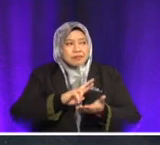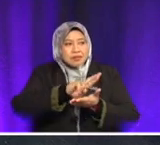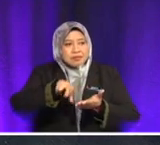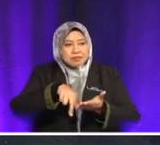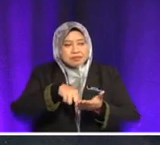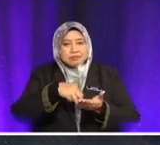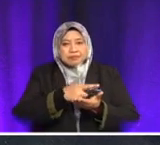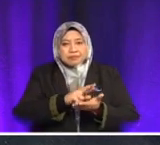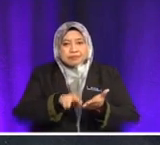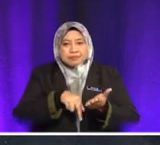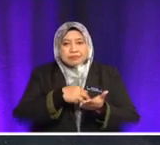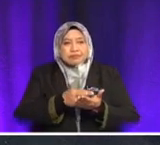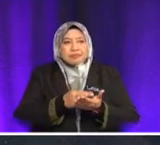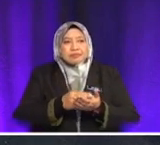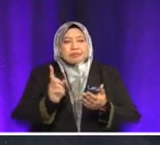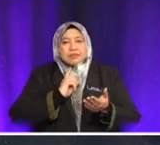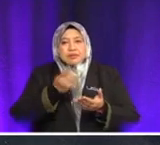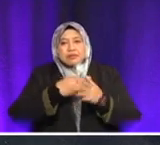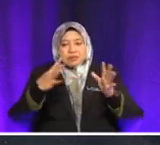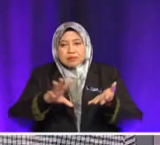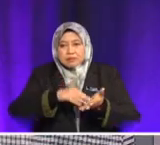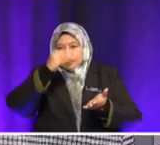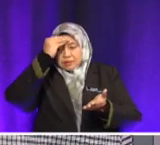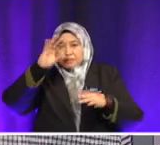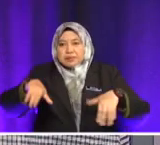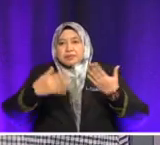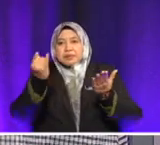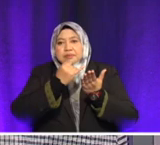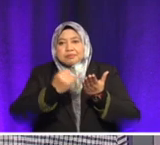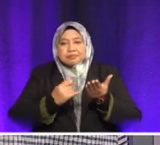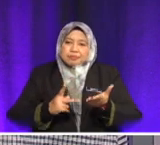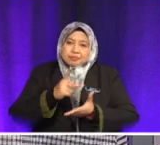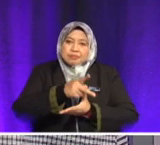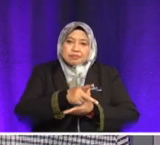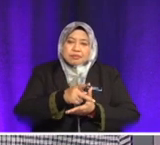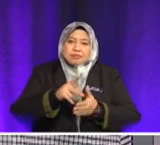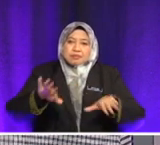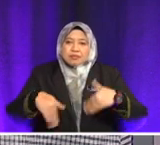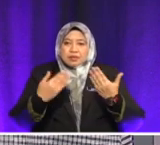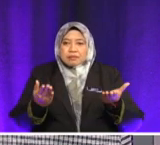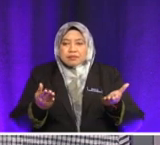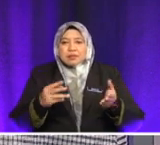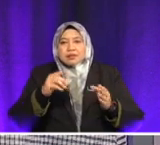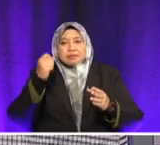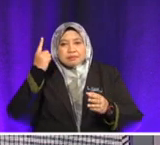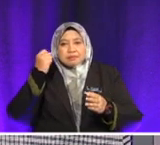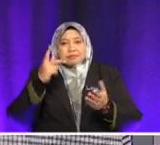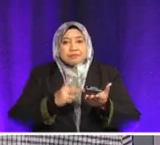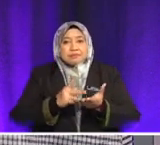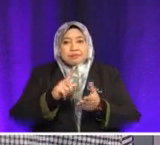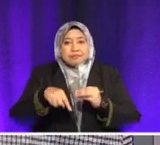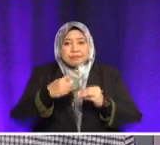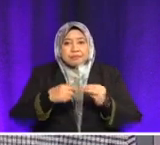di ujung kelas ini Oke kita dalam belajar tadi bagaimana kita melukis-lokis ini dan bagaimana awak memahami tentang lokers